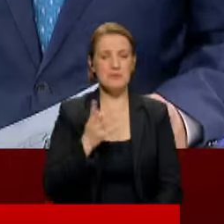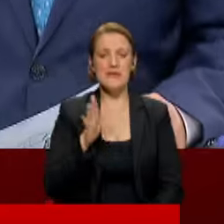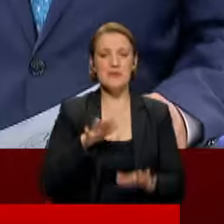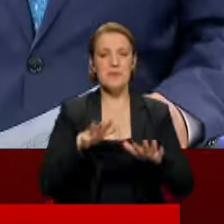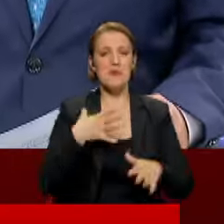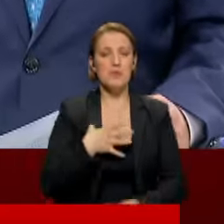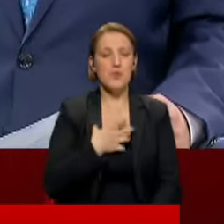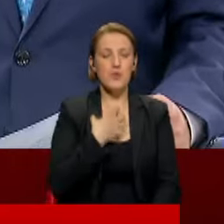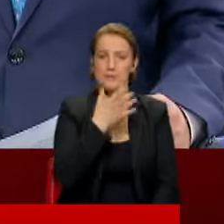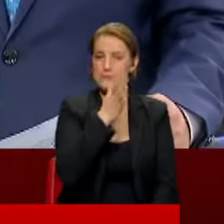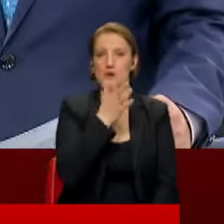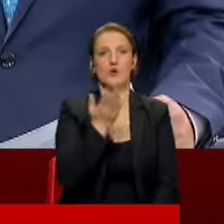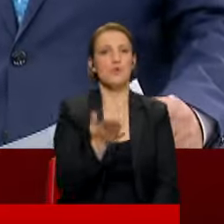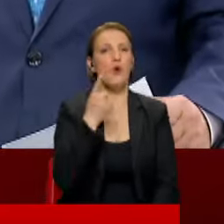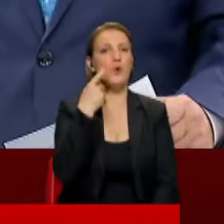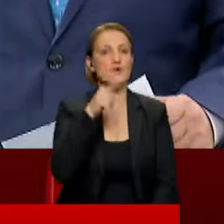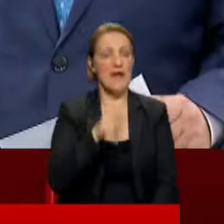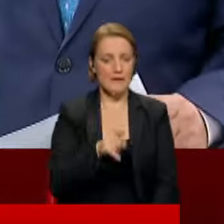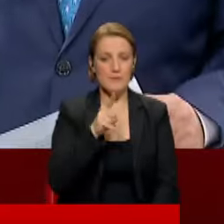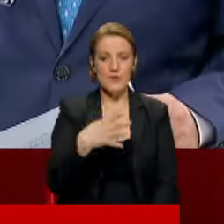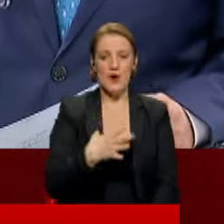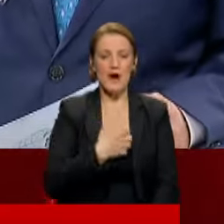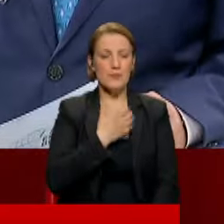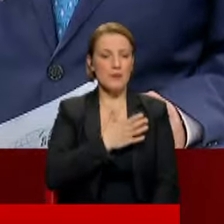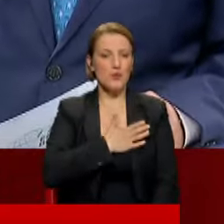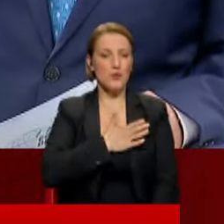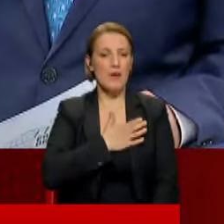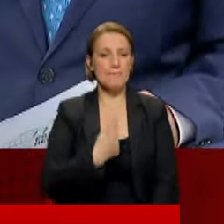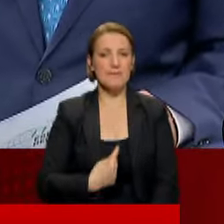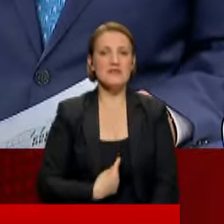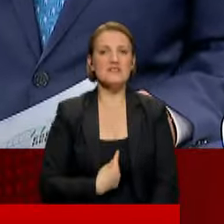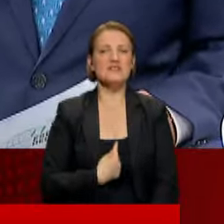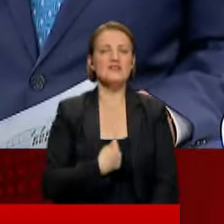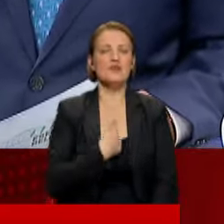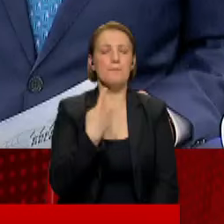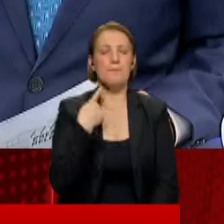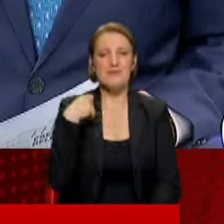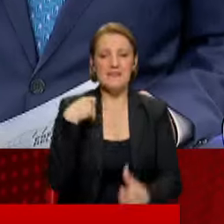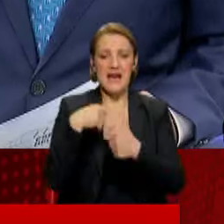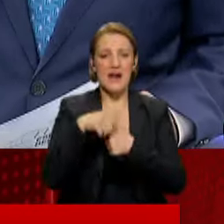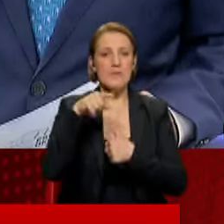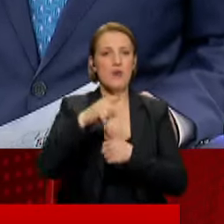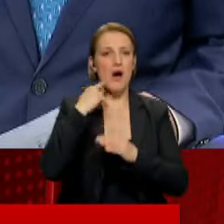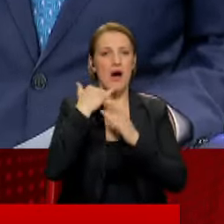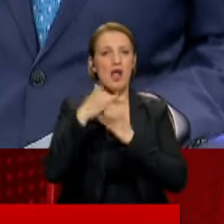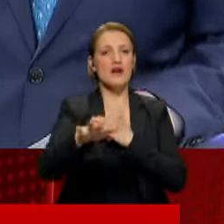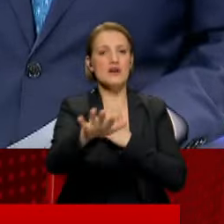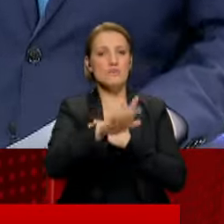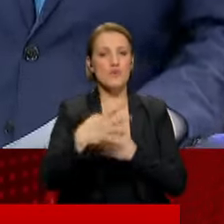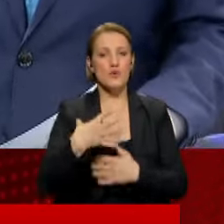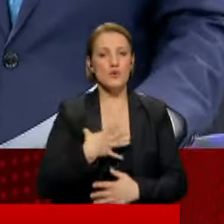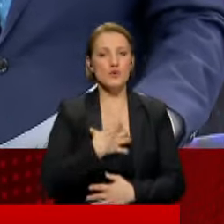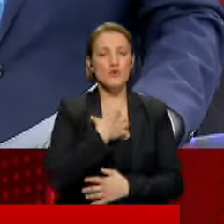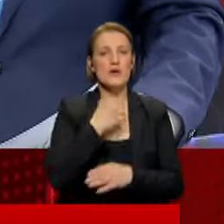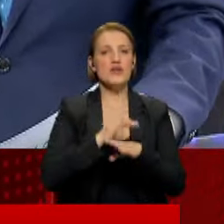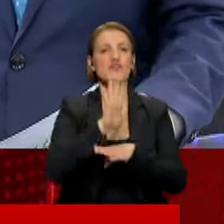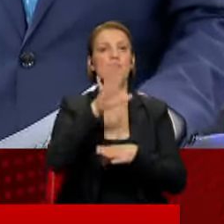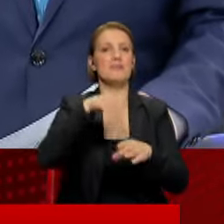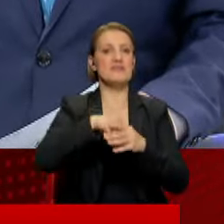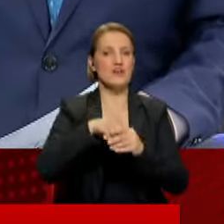acısını biliyorum Dolayısıyla bu acıyı yüreğimde hissediyorum ve bir daha halkımızın bu acıyı yaşamaması için buradan çağrı